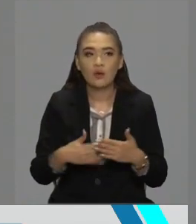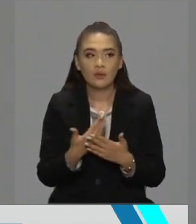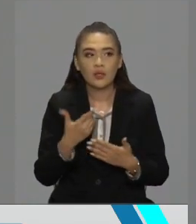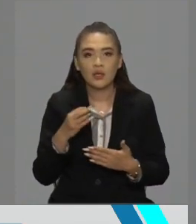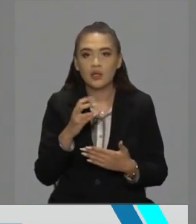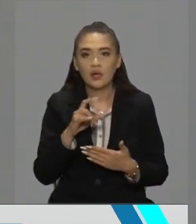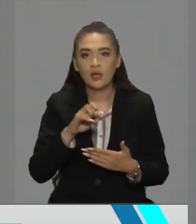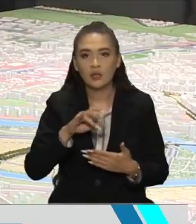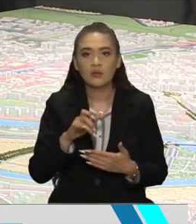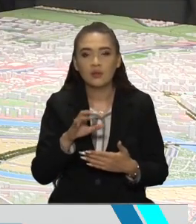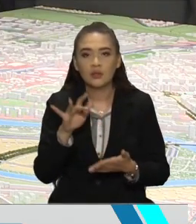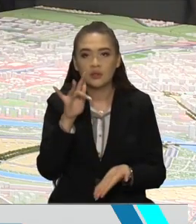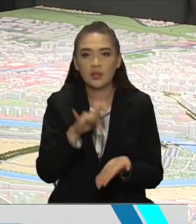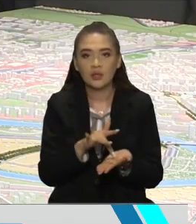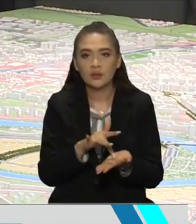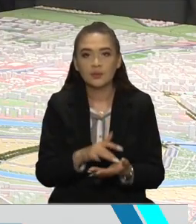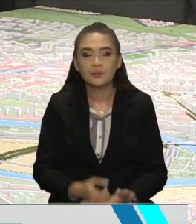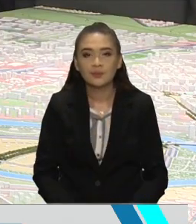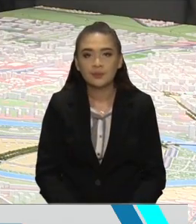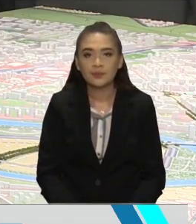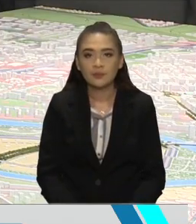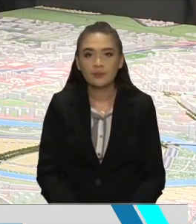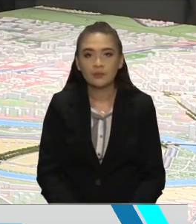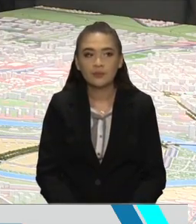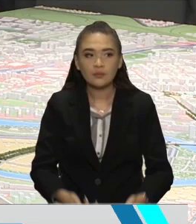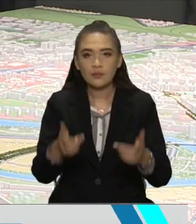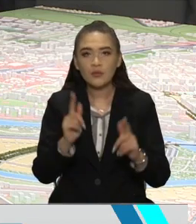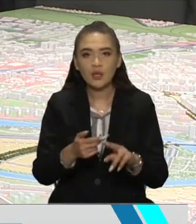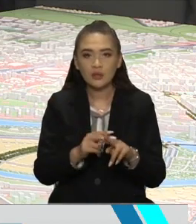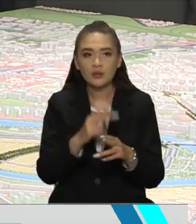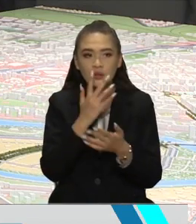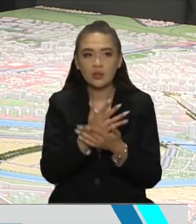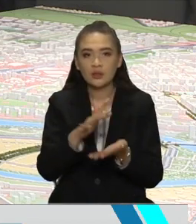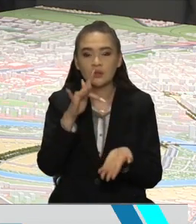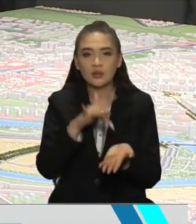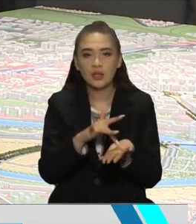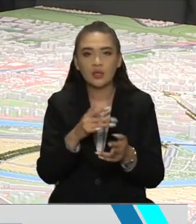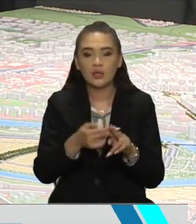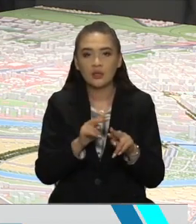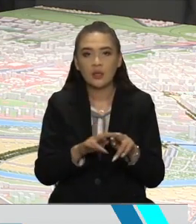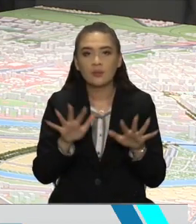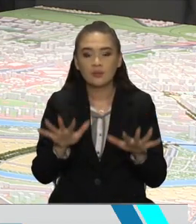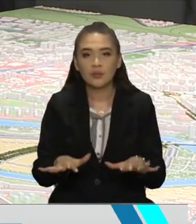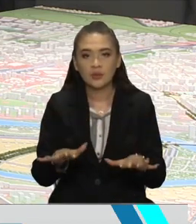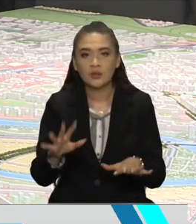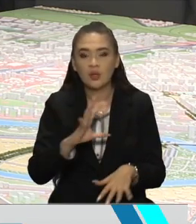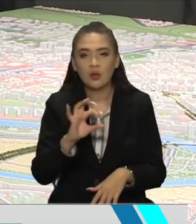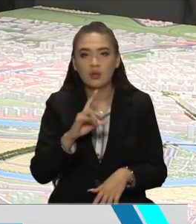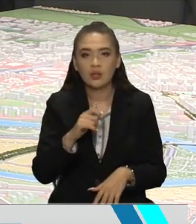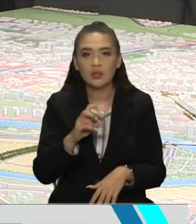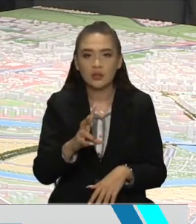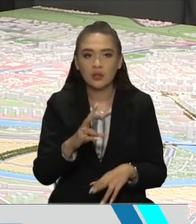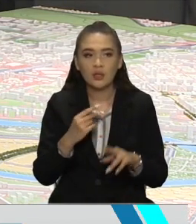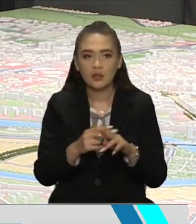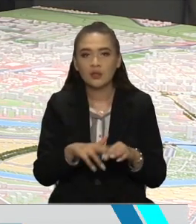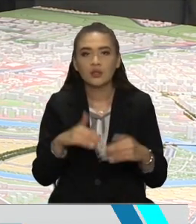плана столицы. Сейчас проходим согласование с центральными госорганами, местными исполнительными органами.